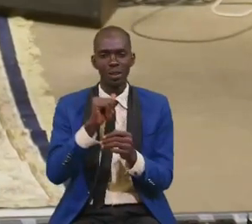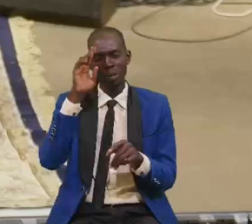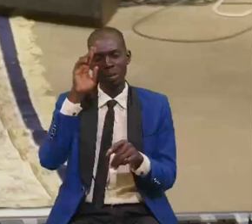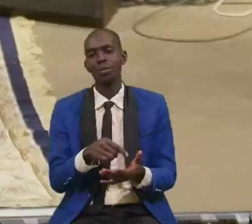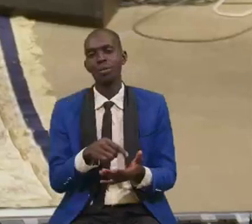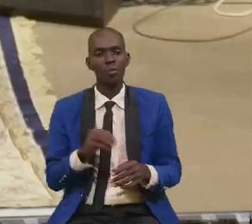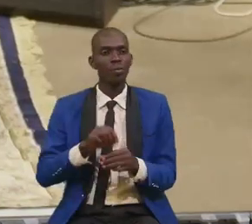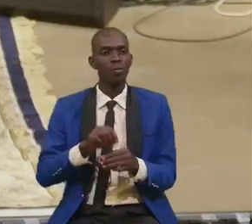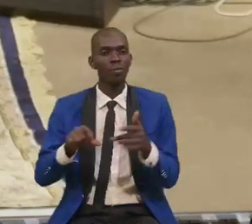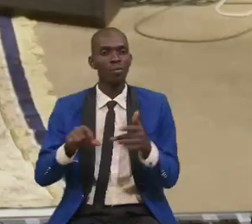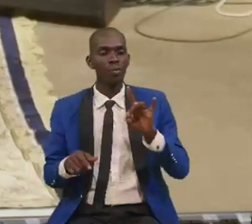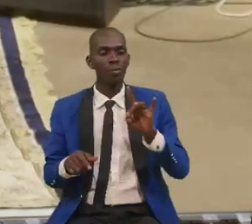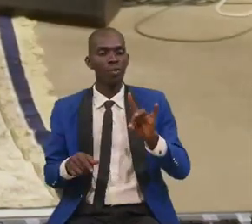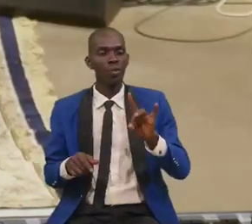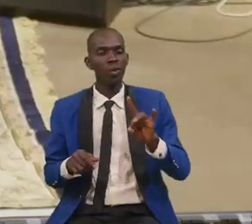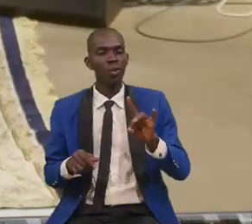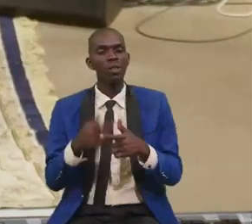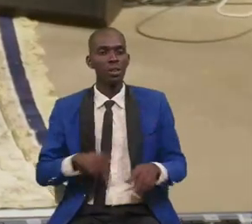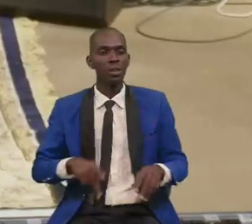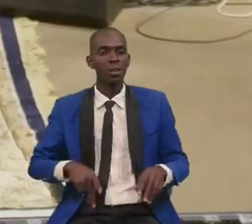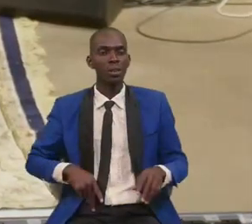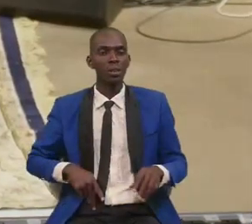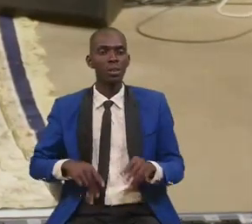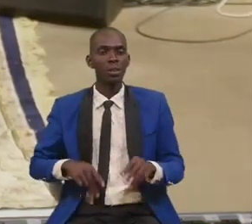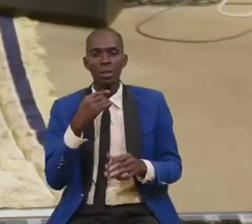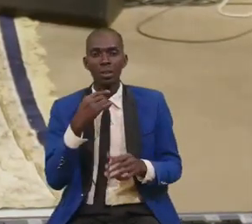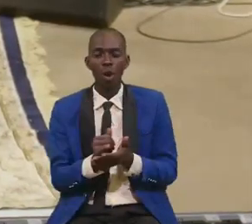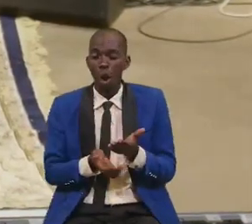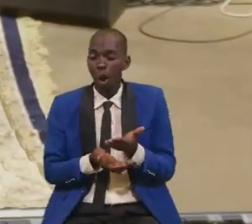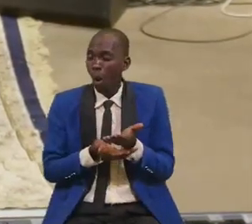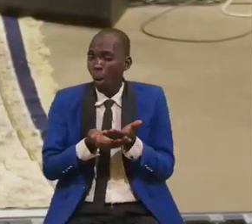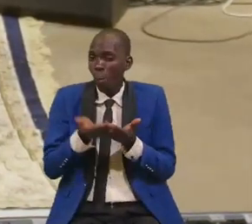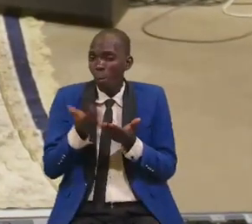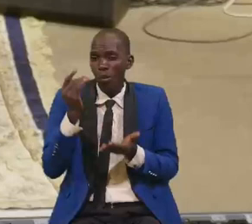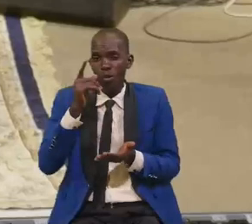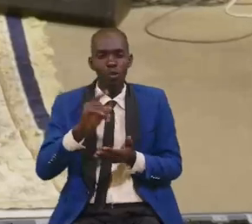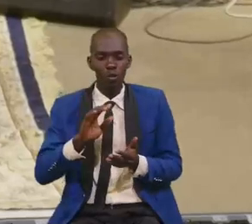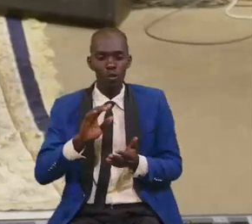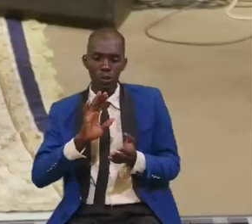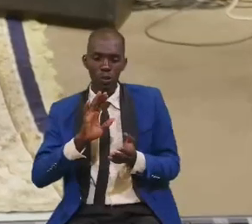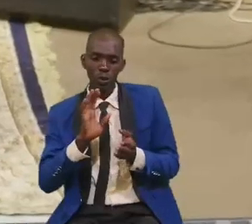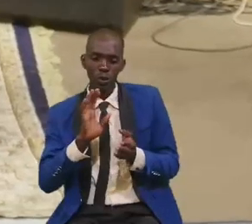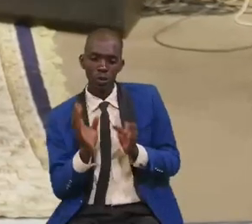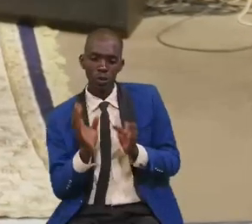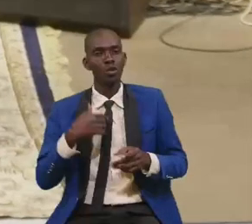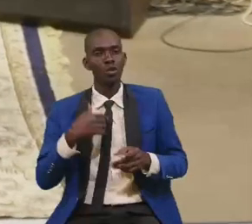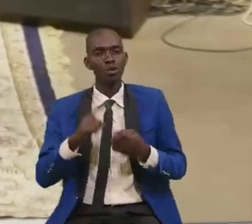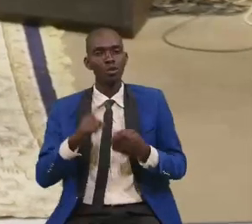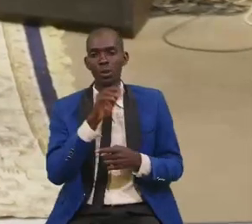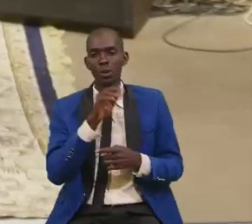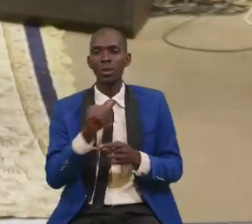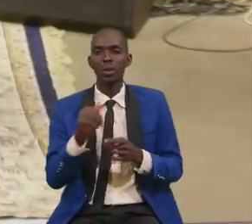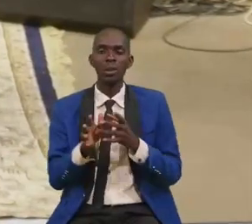Paul, tu vas bientôt me persuader de devenir chrétien. Le roi qui est